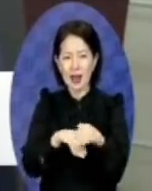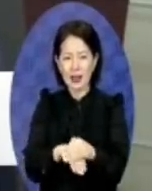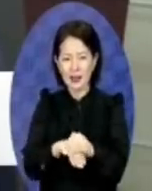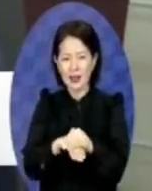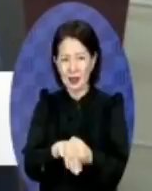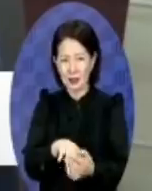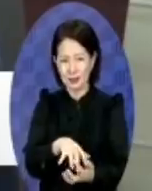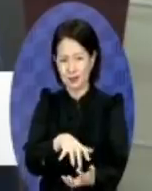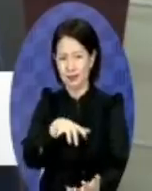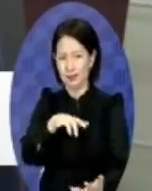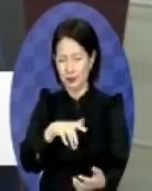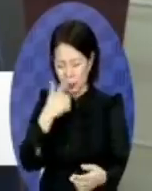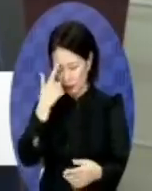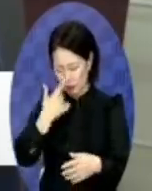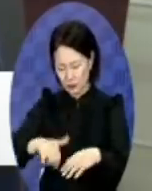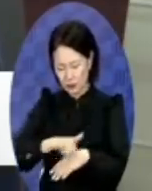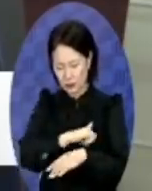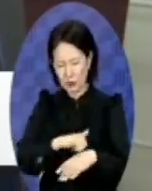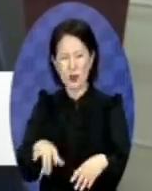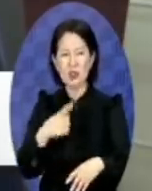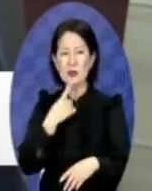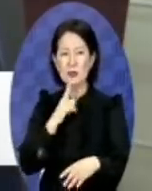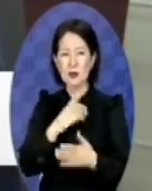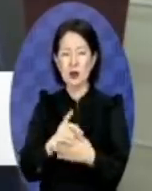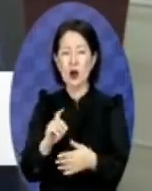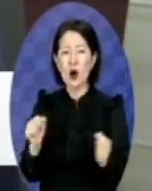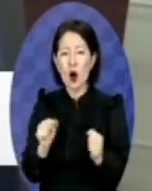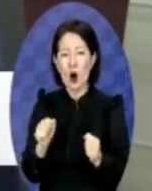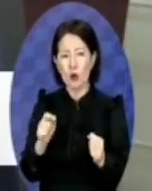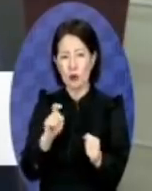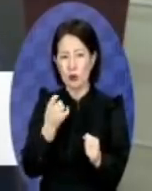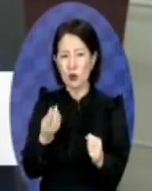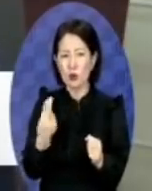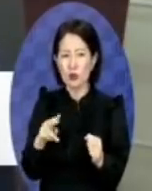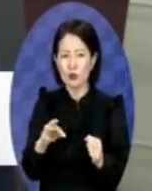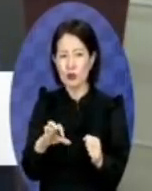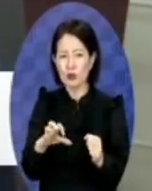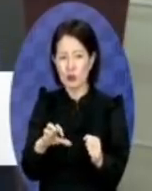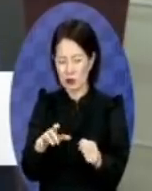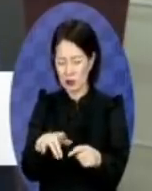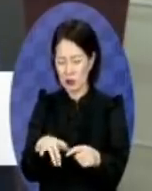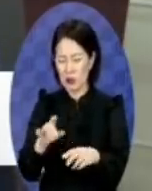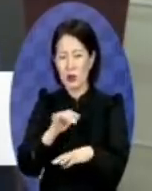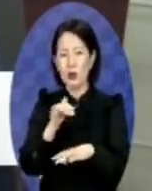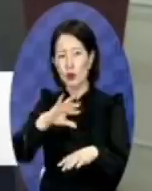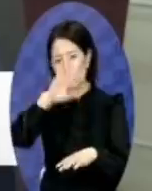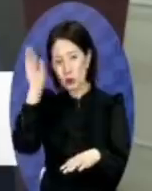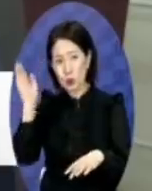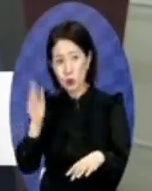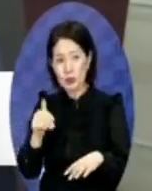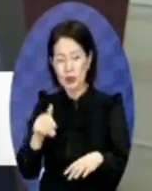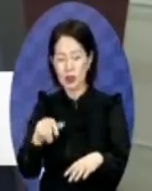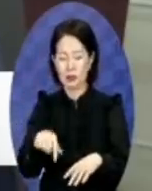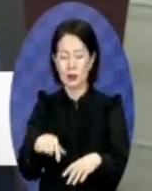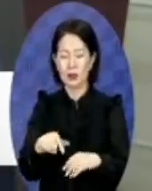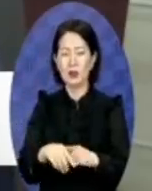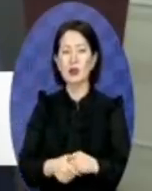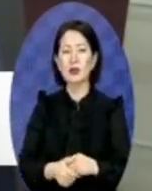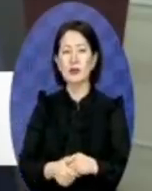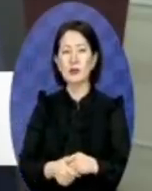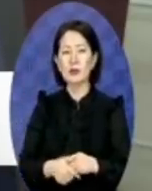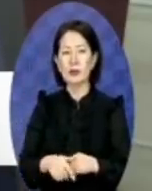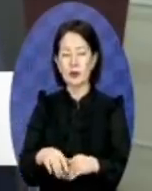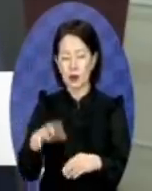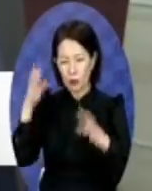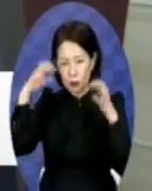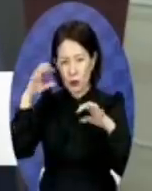бол манай орны хувьд бол хүндрэлтэй байна. Ягаад гэвэл өвөл нь хөлдчихдэг. Одоо эрсдэл суур амьсгалтай цундаа болохоор одоо энэ